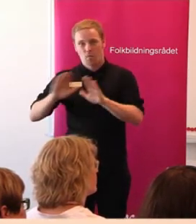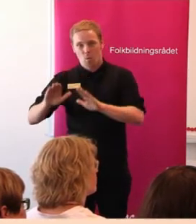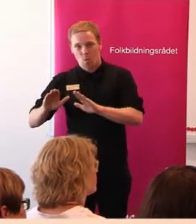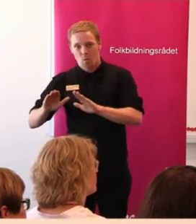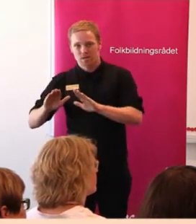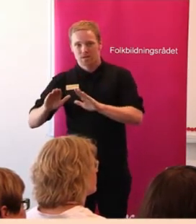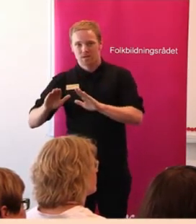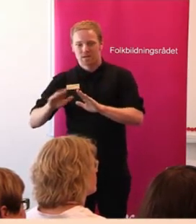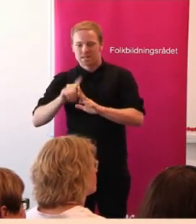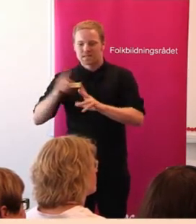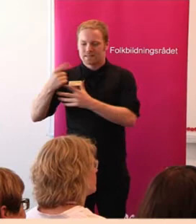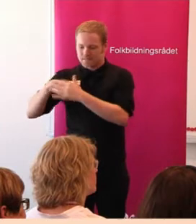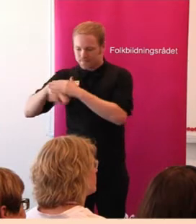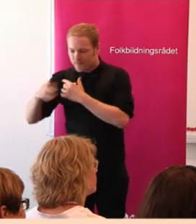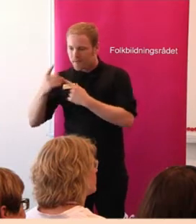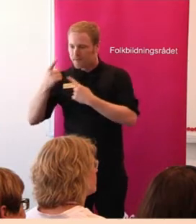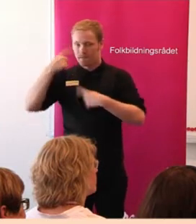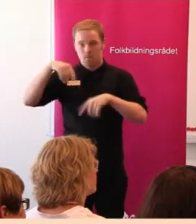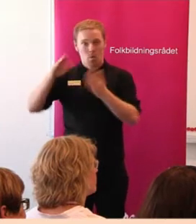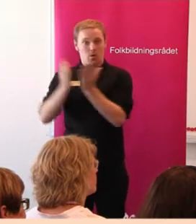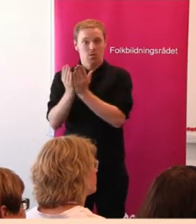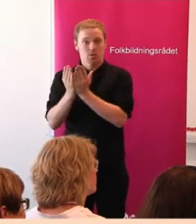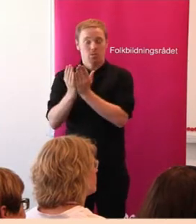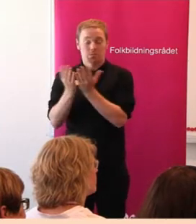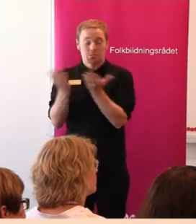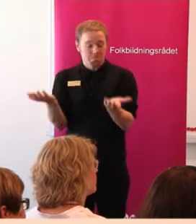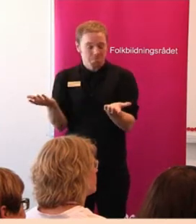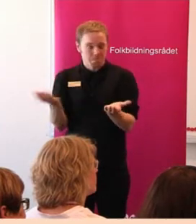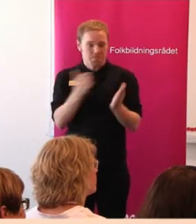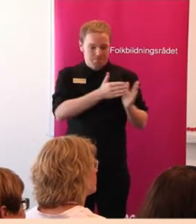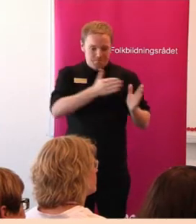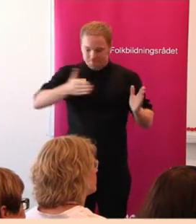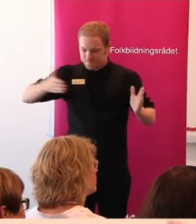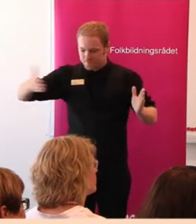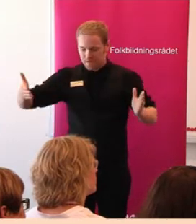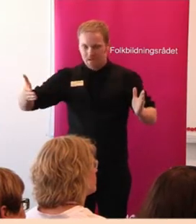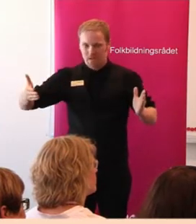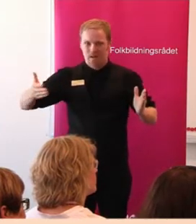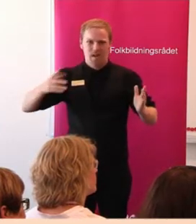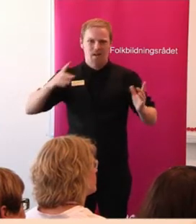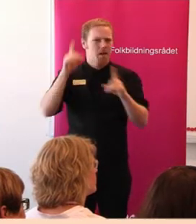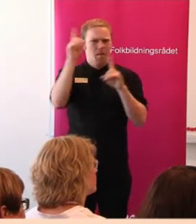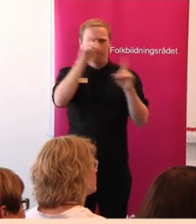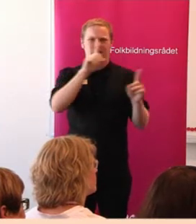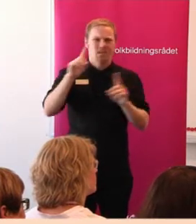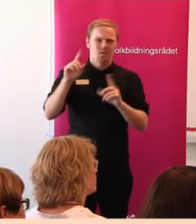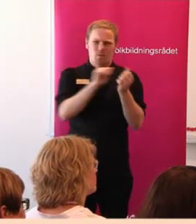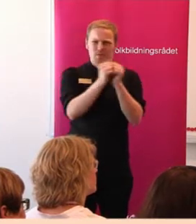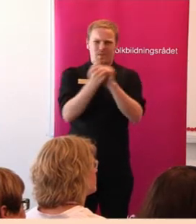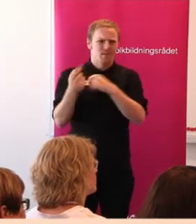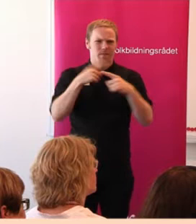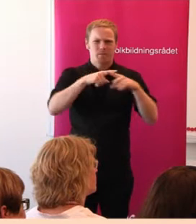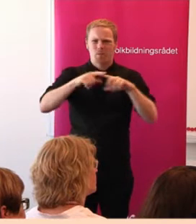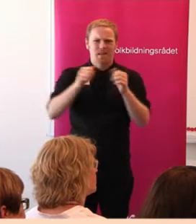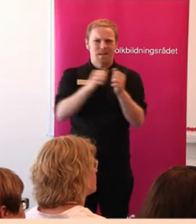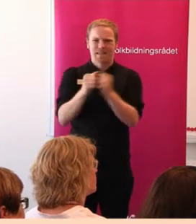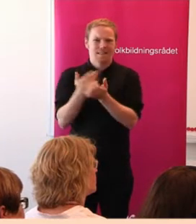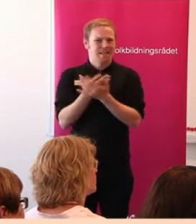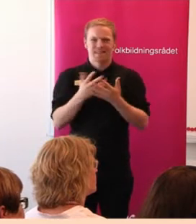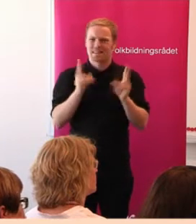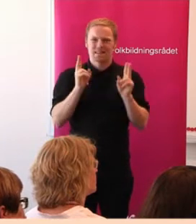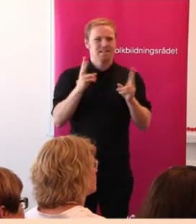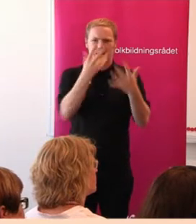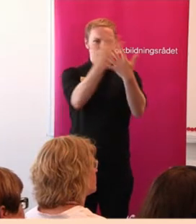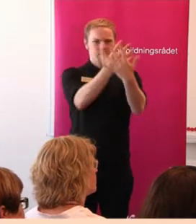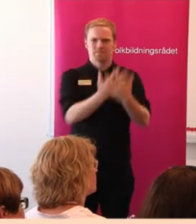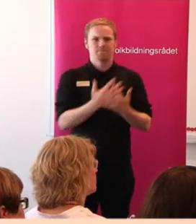folkhögskola. Alltså en människas liv förändras ju. Det finns inte ett fyrkantiga delar som man petar in i. Och där